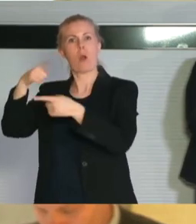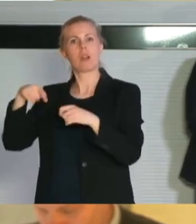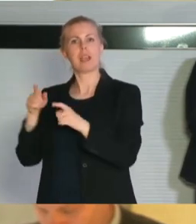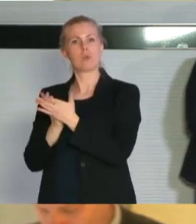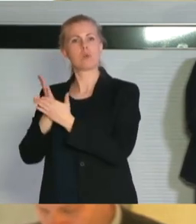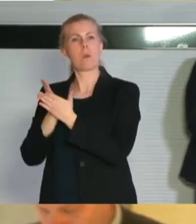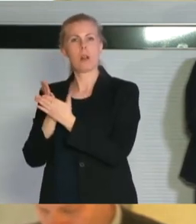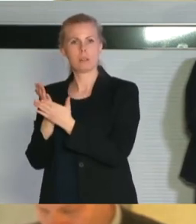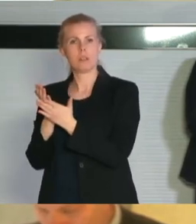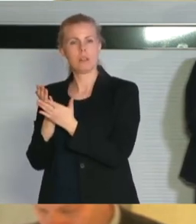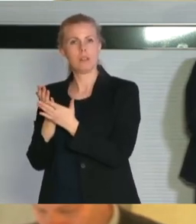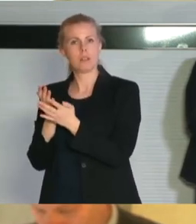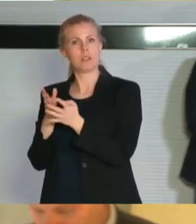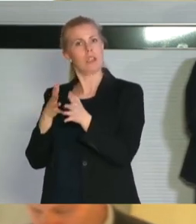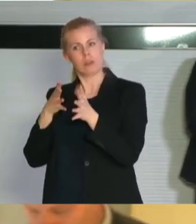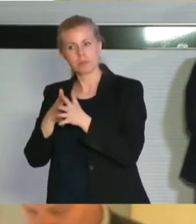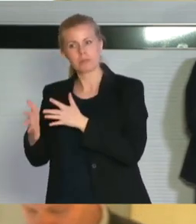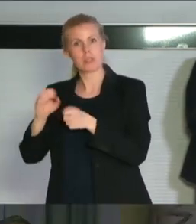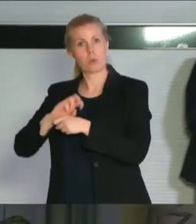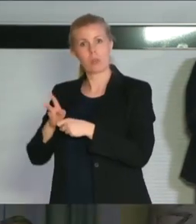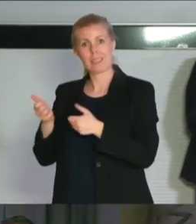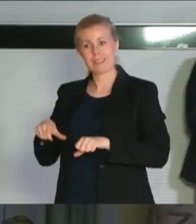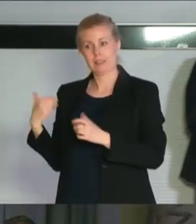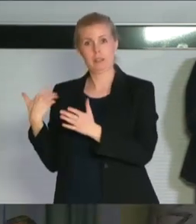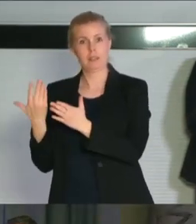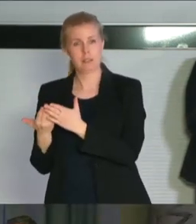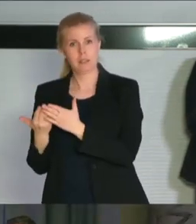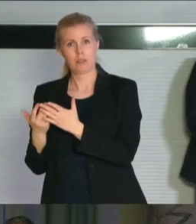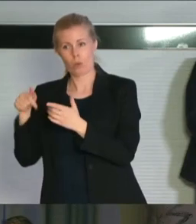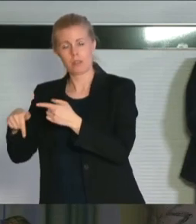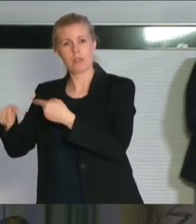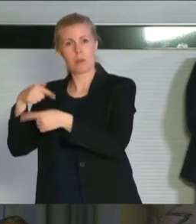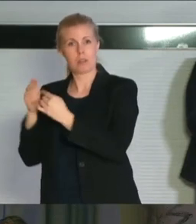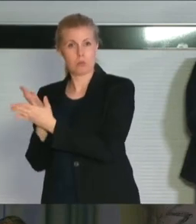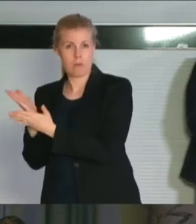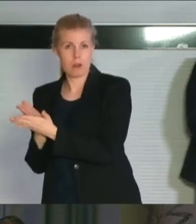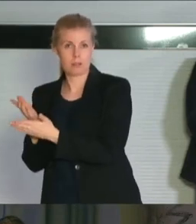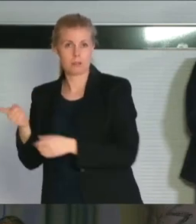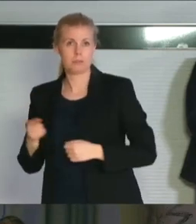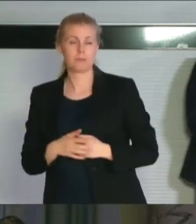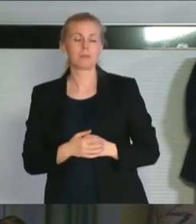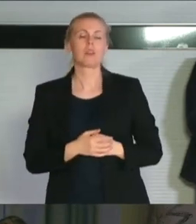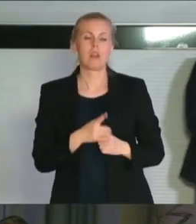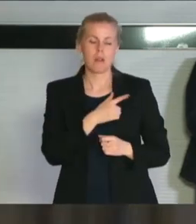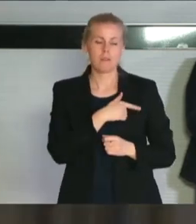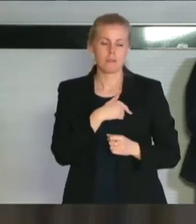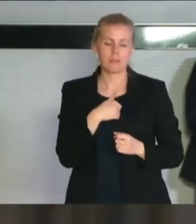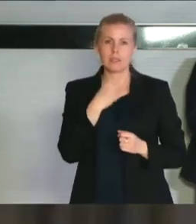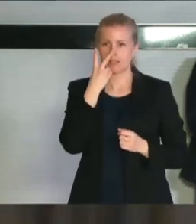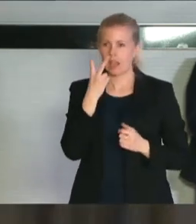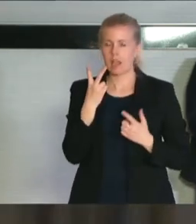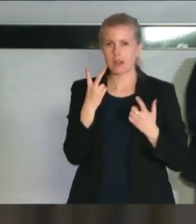ha vært igjennom dette her? Det er jo sånn at, som det kommer frem også av vurderingen som er gjort blant